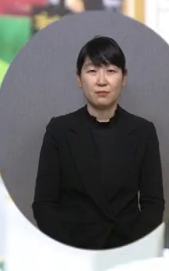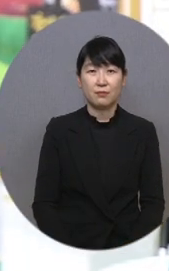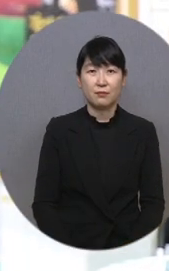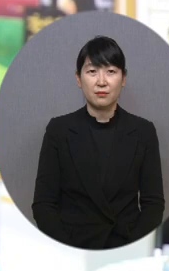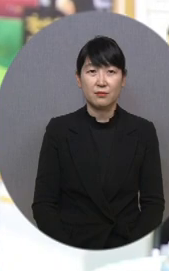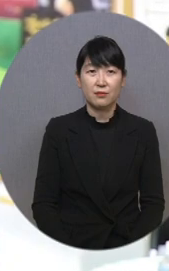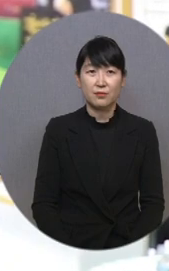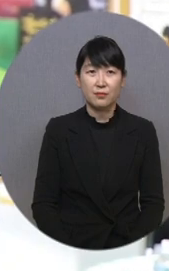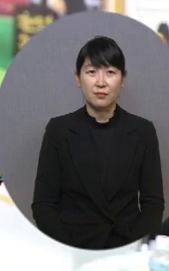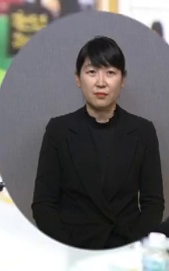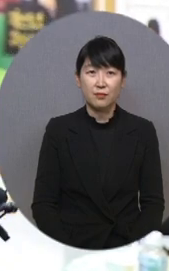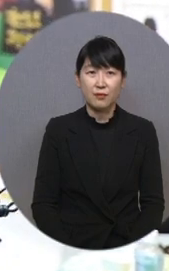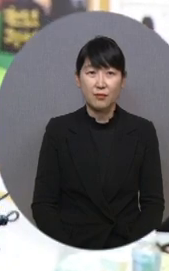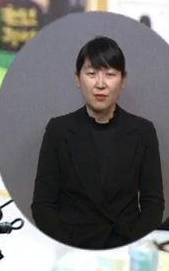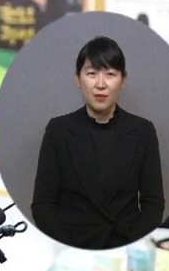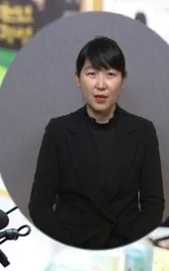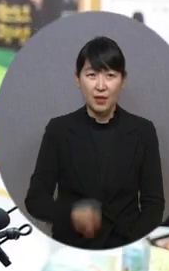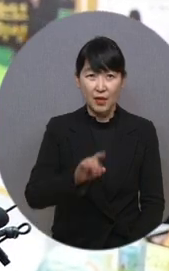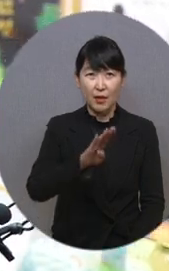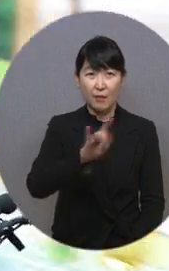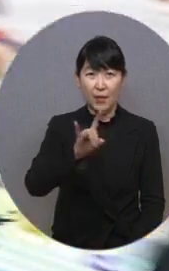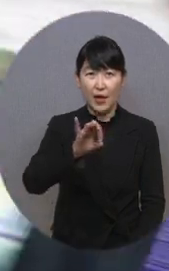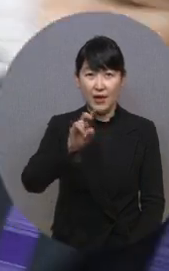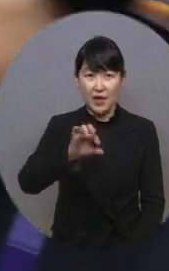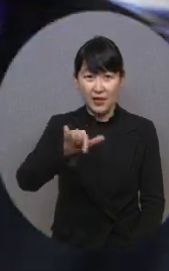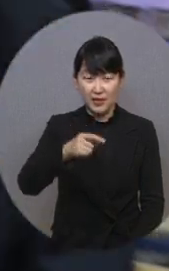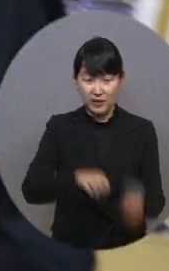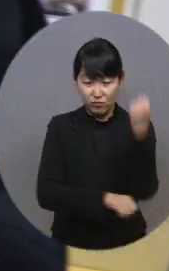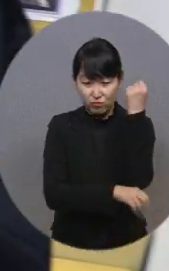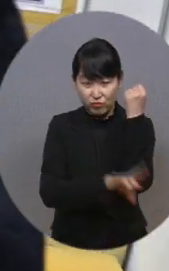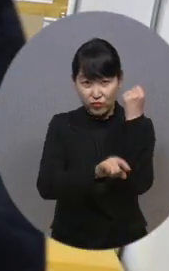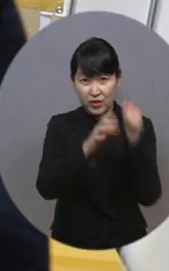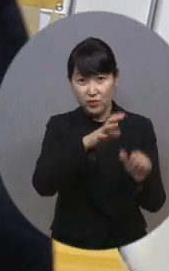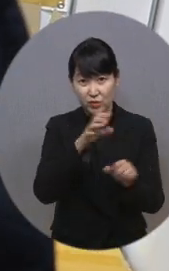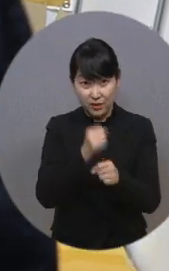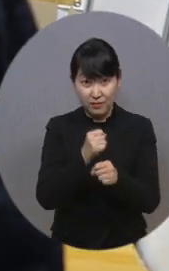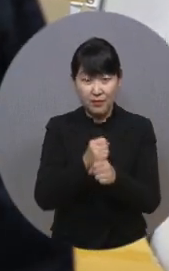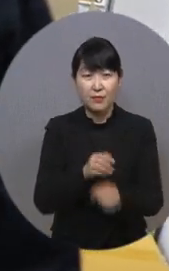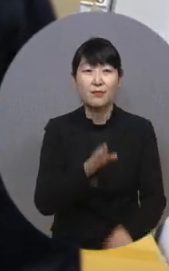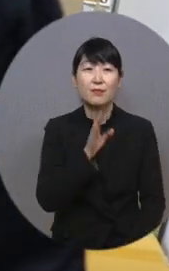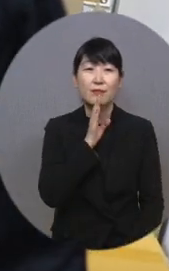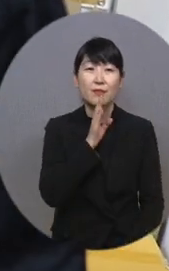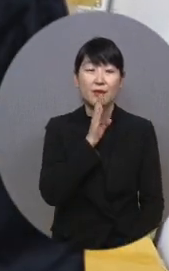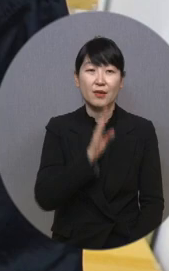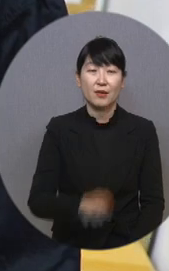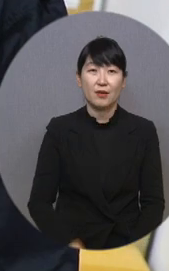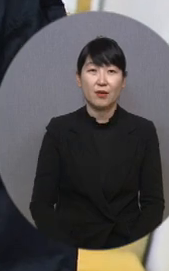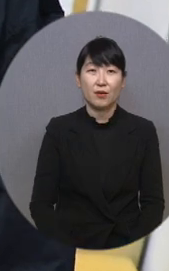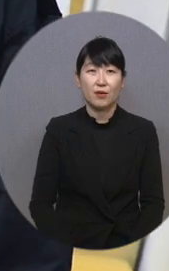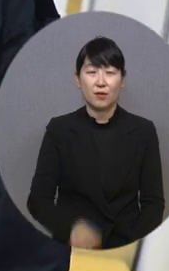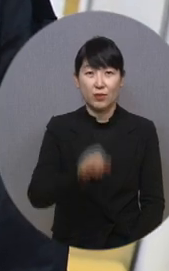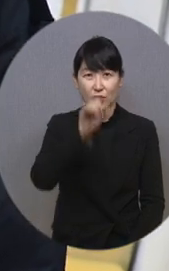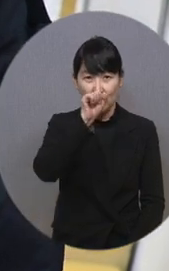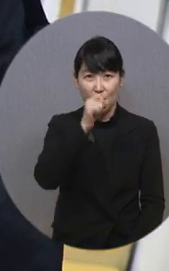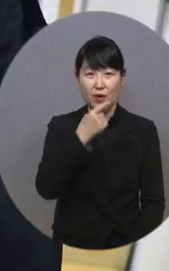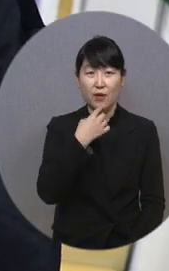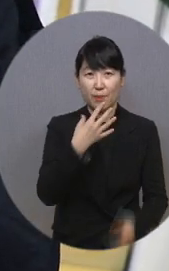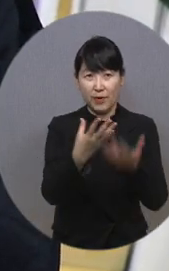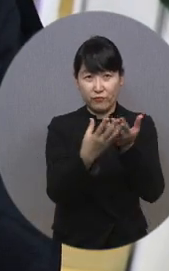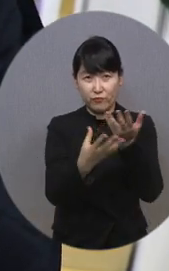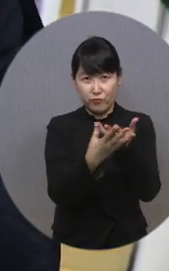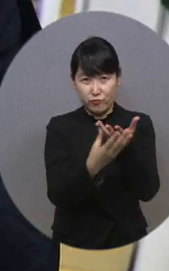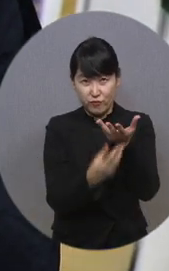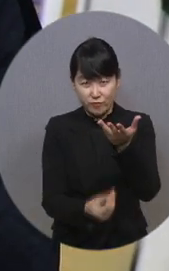이게 그러면 그 배양근으로만 만드는 건가요? 예. 거기서 좋은 성분만 뽑아가지고 만드는 거라서. 말